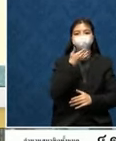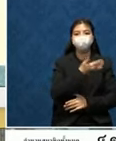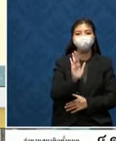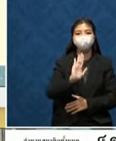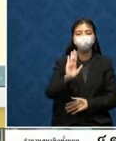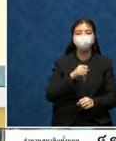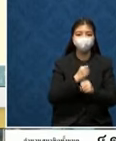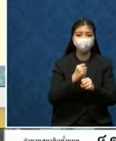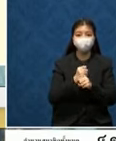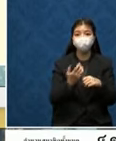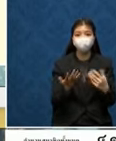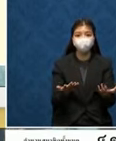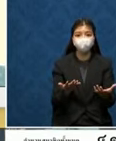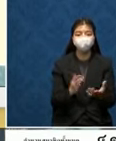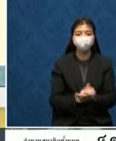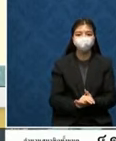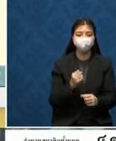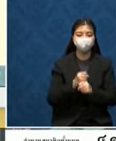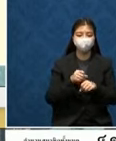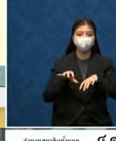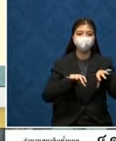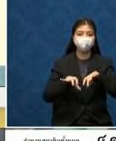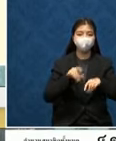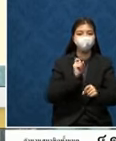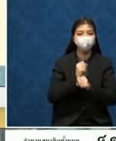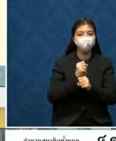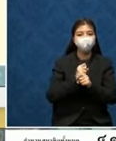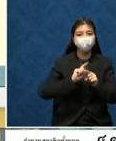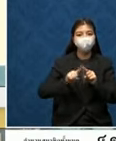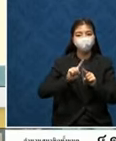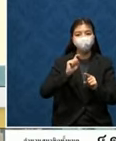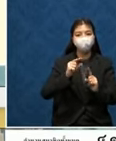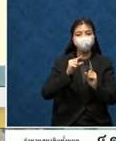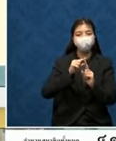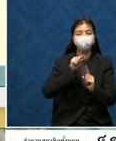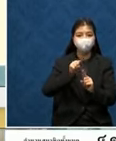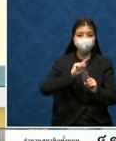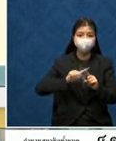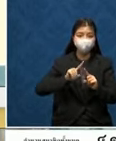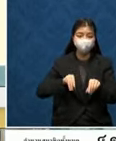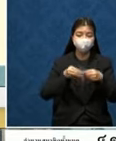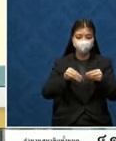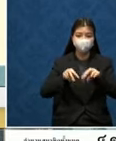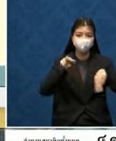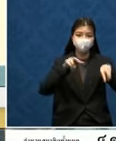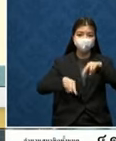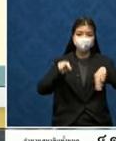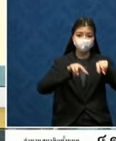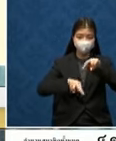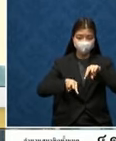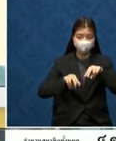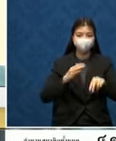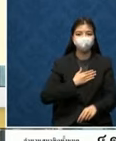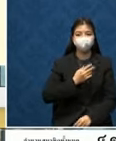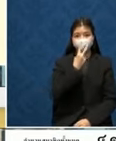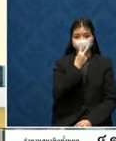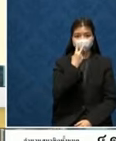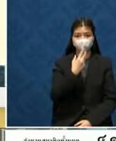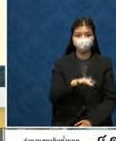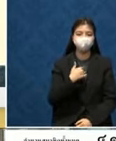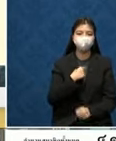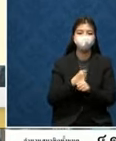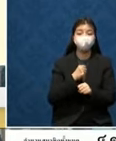ทำงานกันยังไงล่ะครับการบริหารชการแผ่นดินมันก็ต้องมีการมาเข้าบัญชาการสั่งการการควบคุมกับดูแลนะผมเห็นว่าวันนี้การ